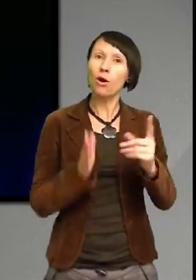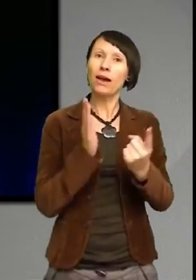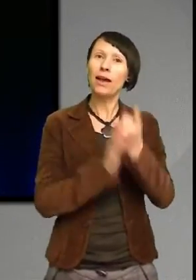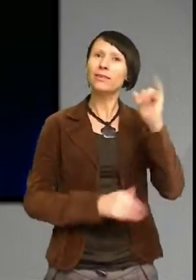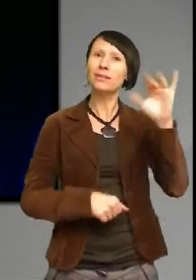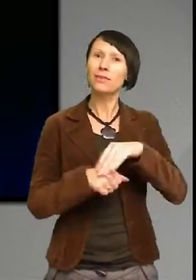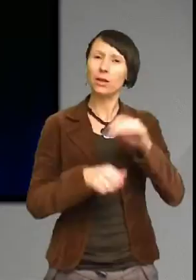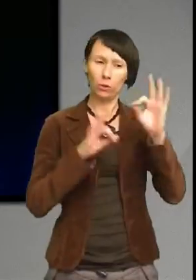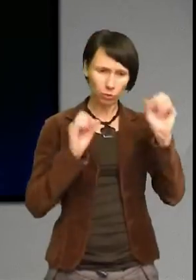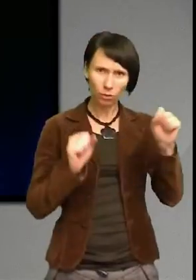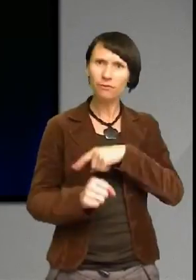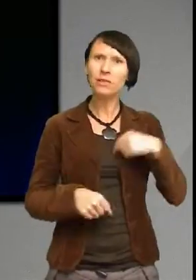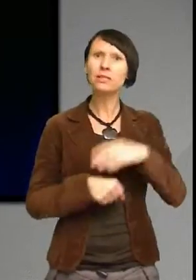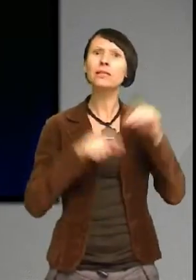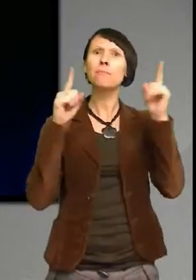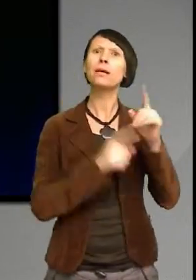Hur hade vi reagerat?